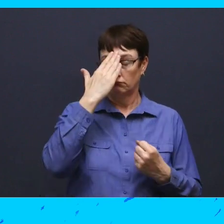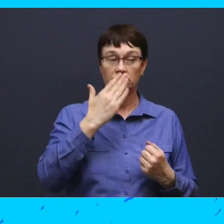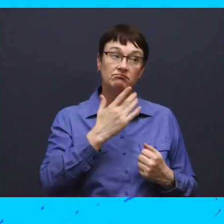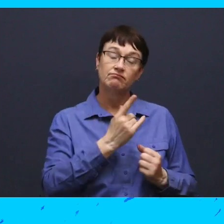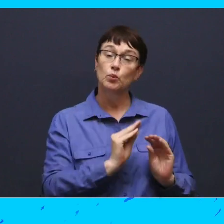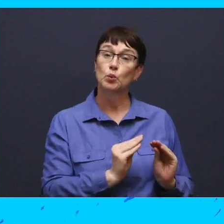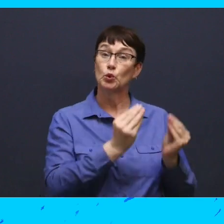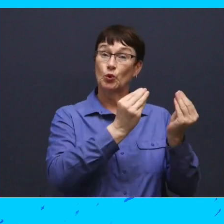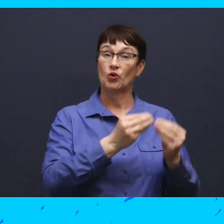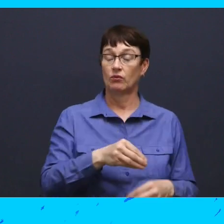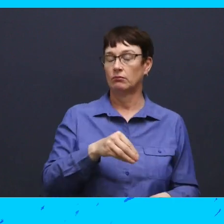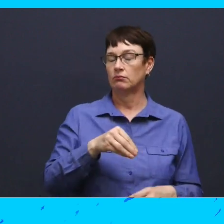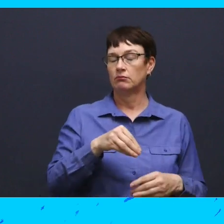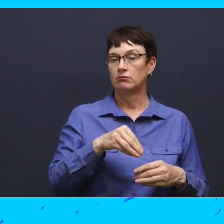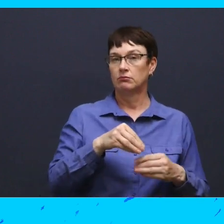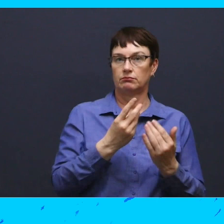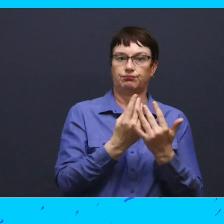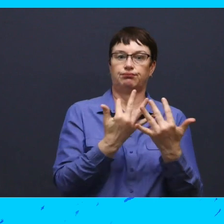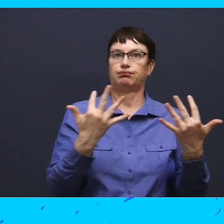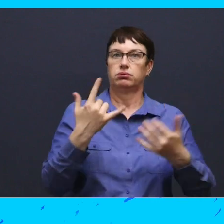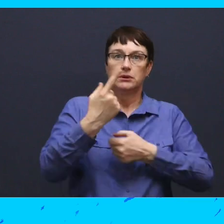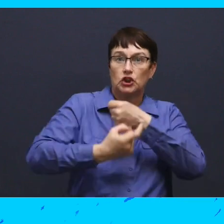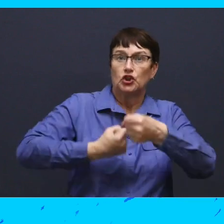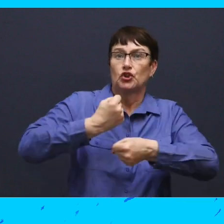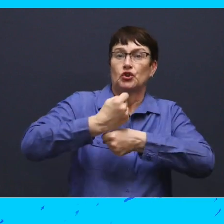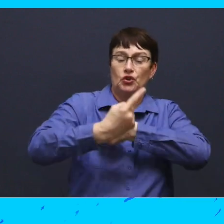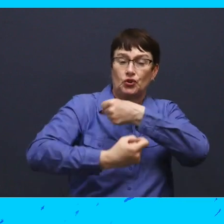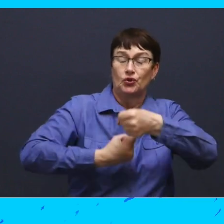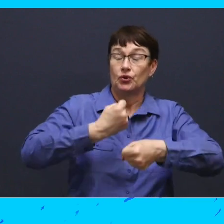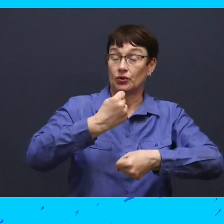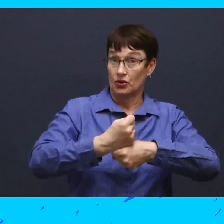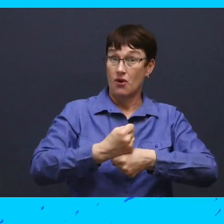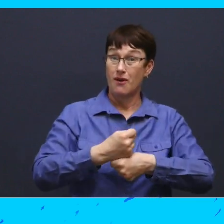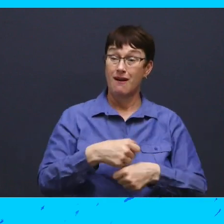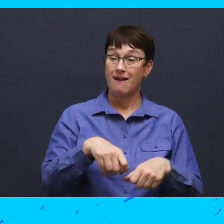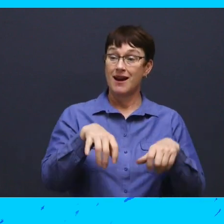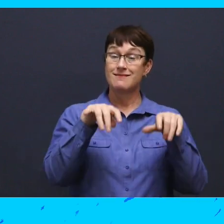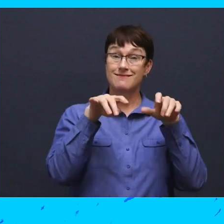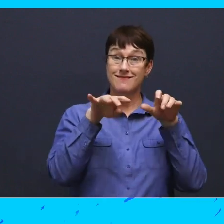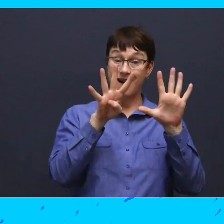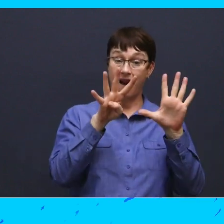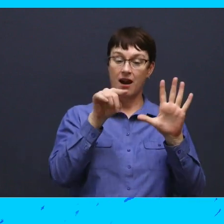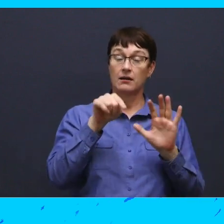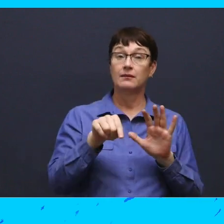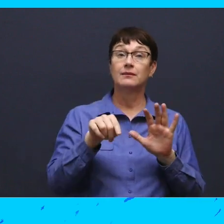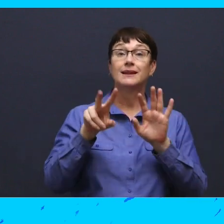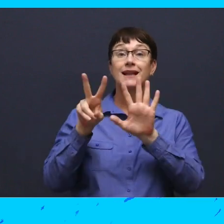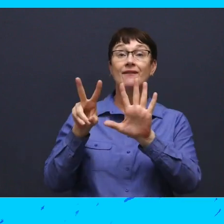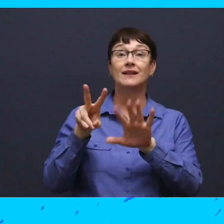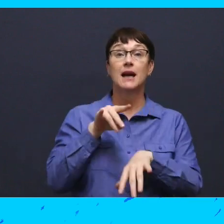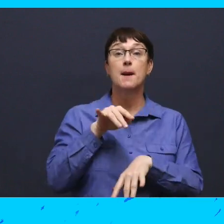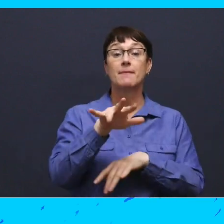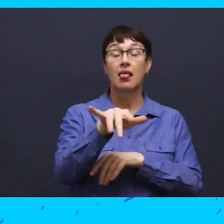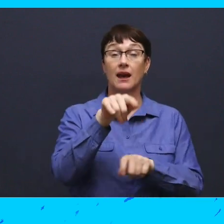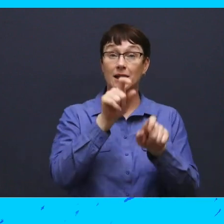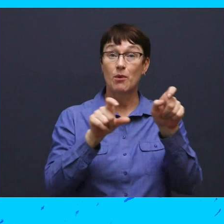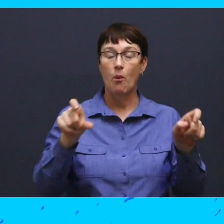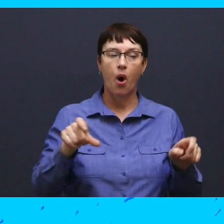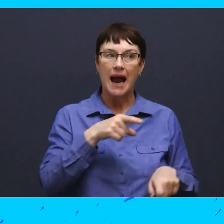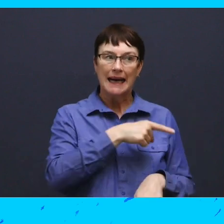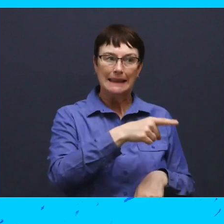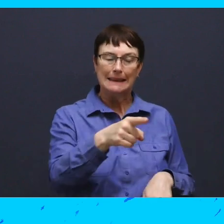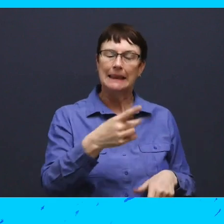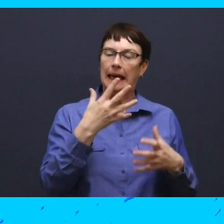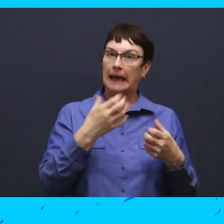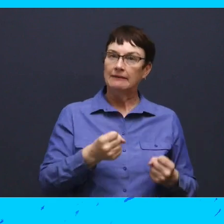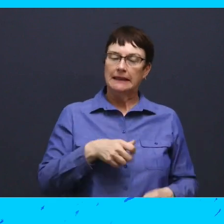low and middle income countries each year. Quand on voit par exemple les besoins les besoins contraceptifs.